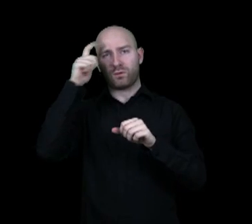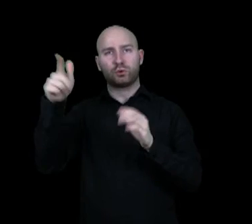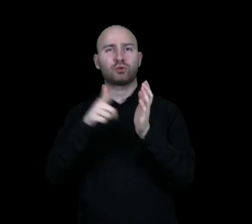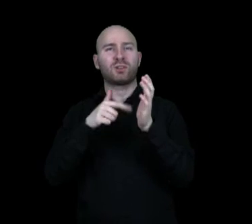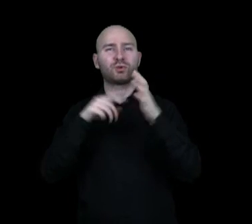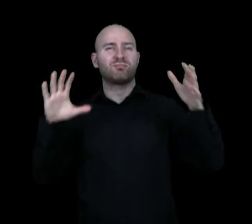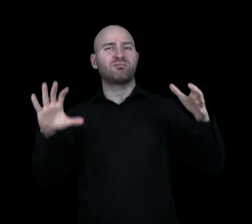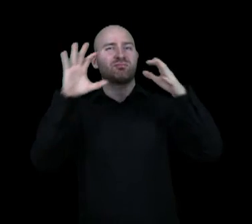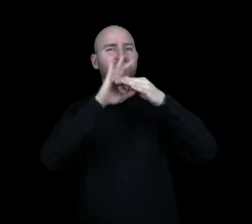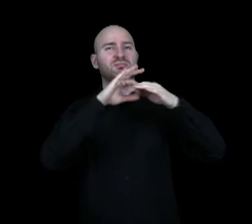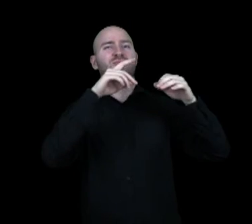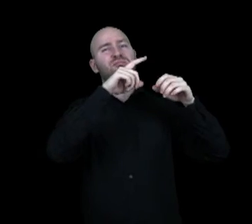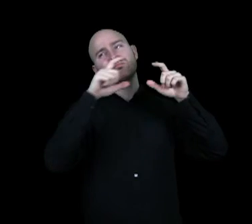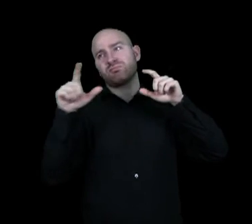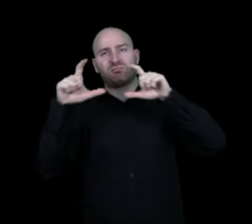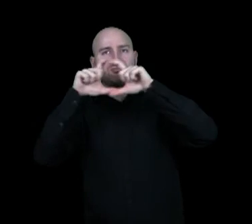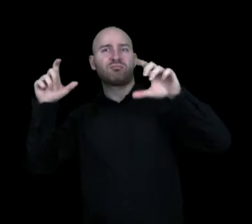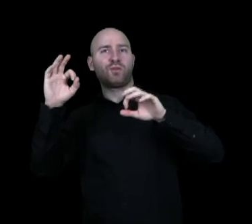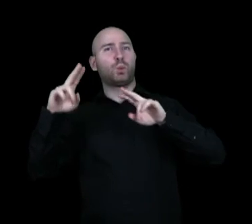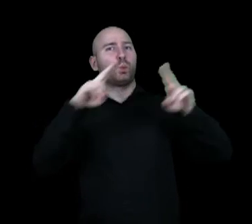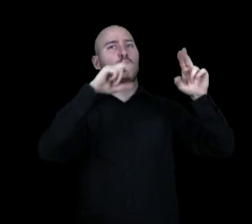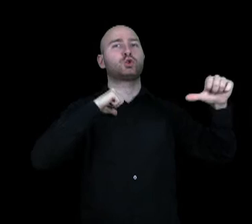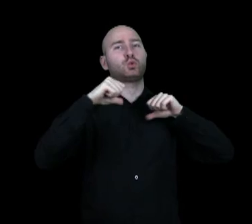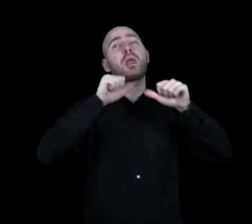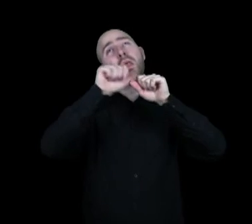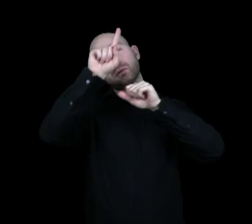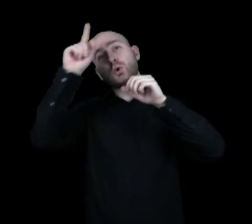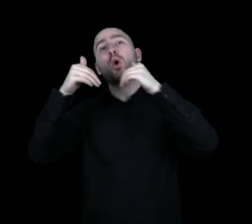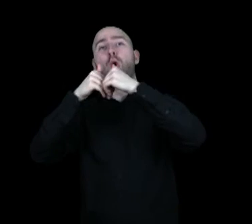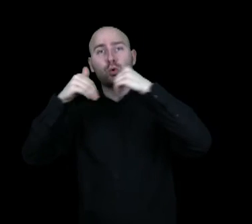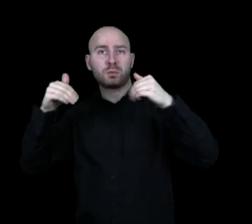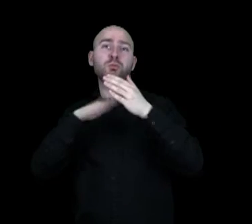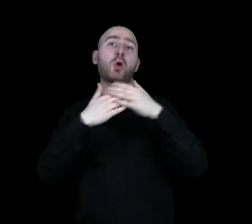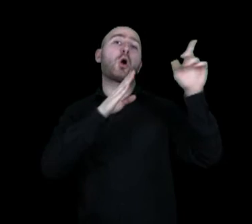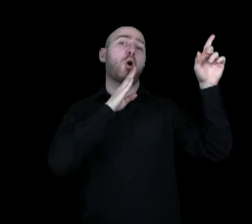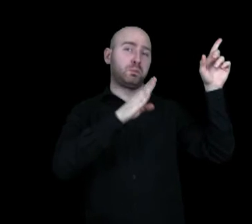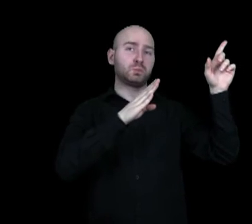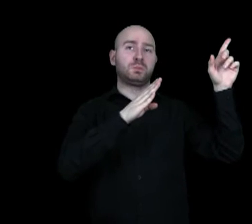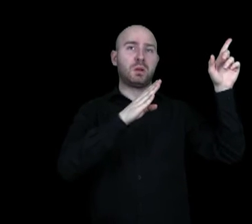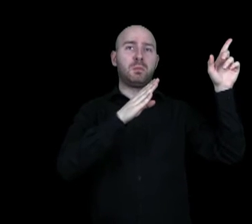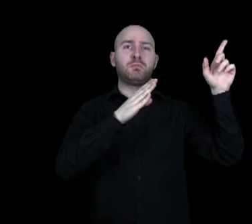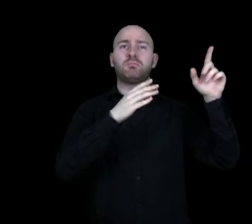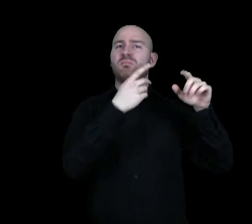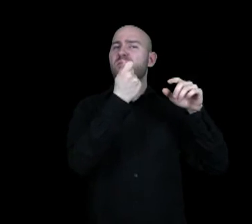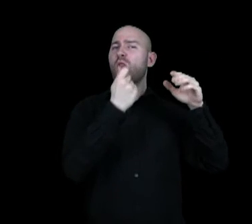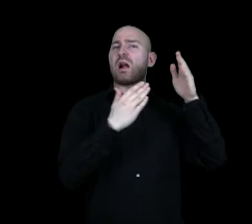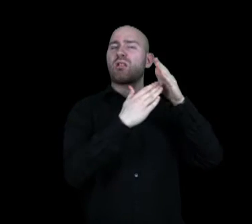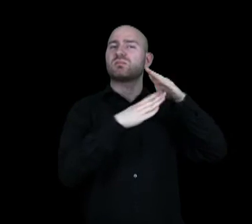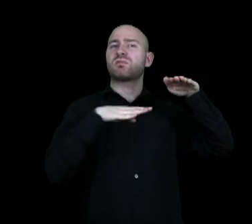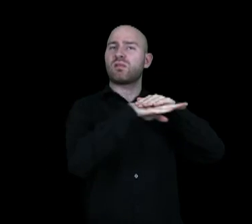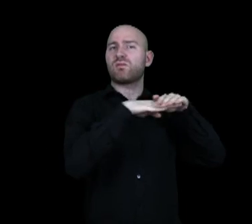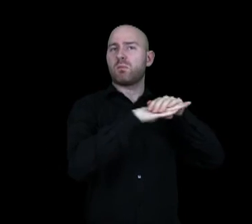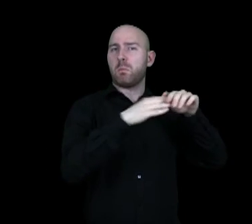rządową, a czasami quasi niezależną. W Stanach Zjednoczonych system rezerwy federalnej jest quasi niezależny. W następnych